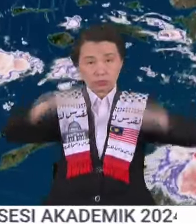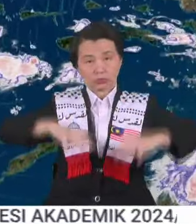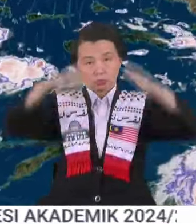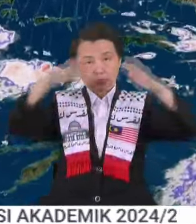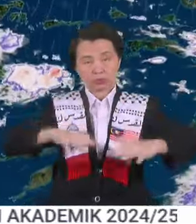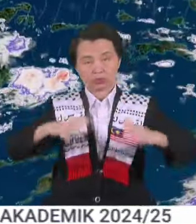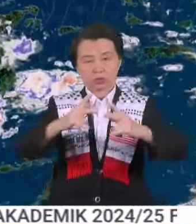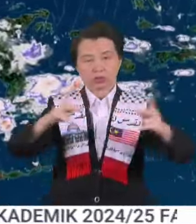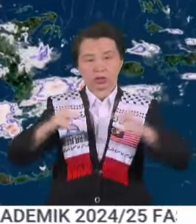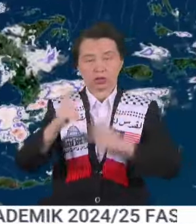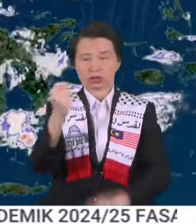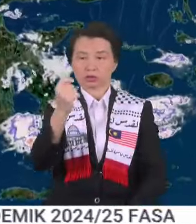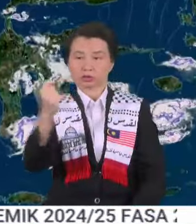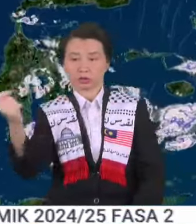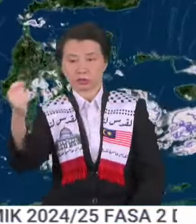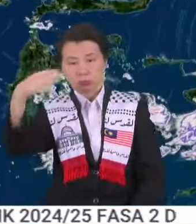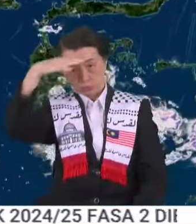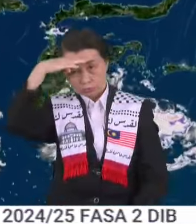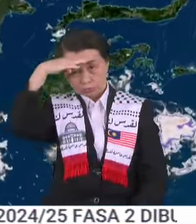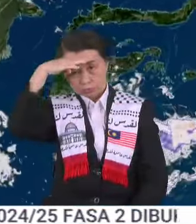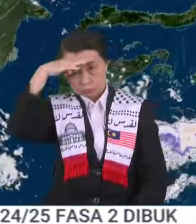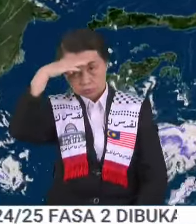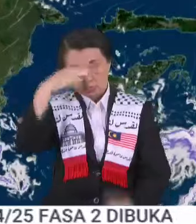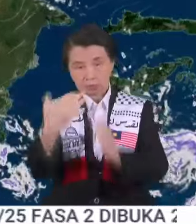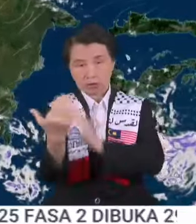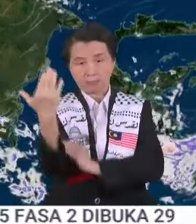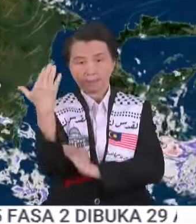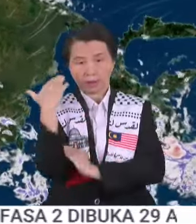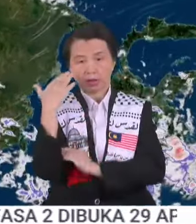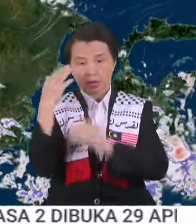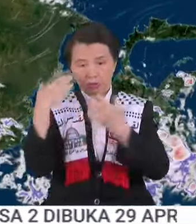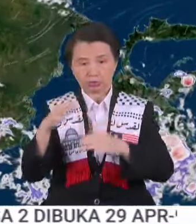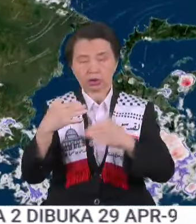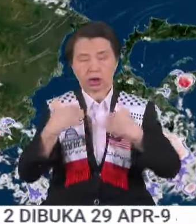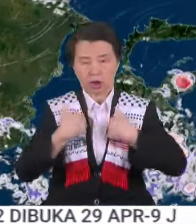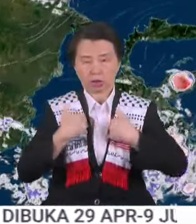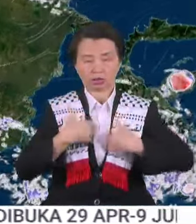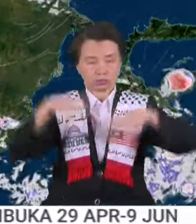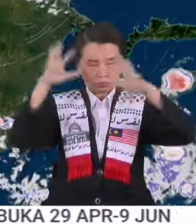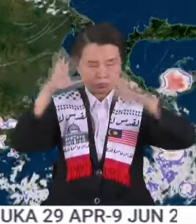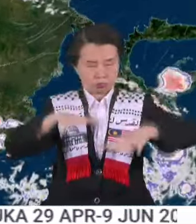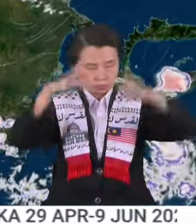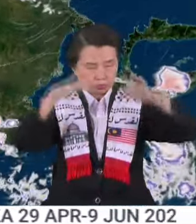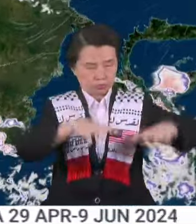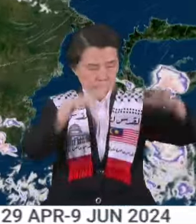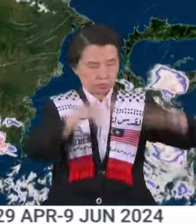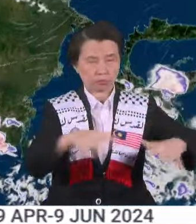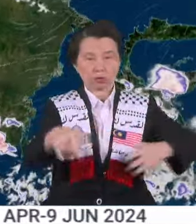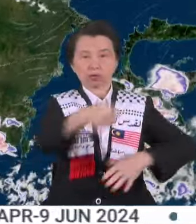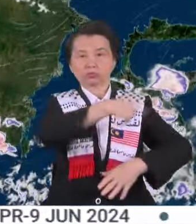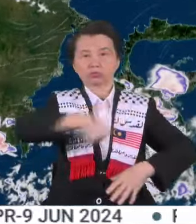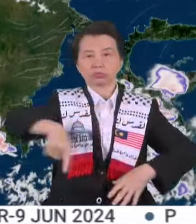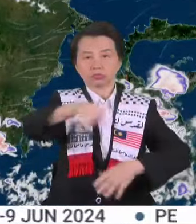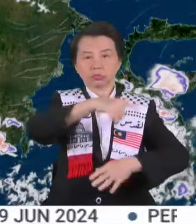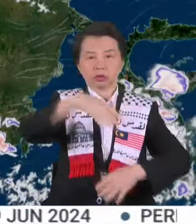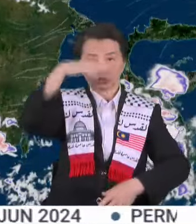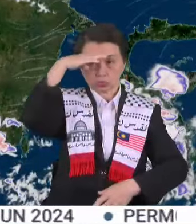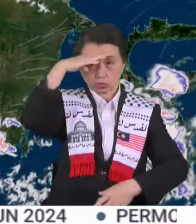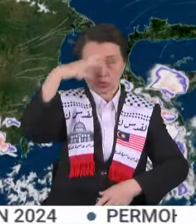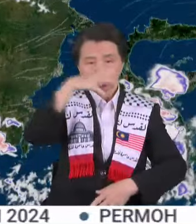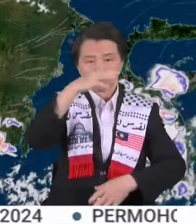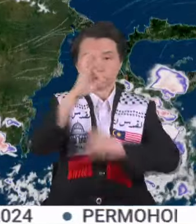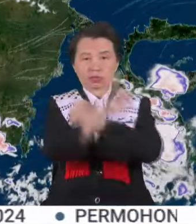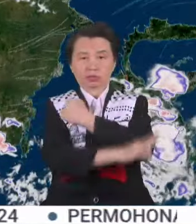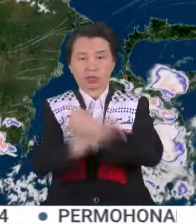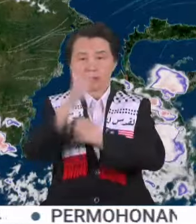di kawasan di timur Johor bermula pada awal pagi, kini telah memasuki di kebanyakan kawasan di sekitar negeri Johor, termasuk juga di sekitar negeri